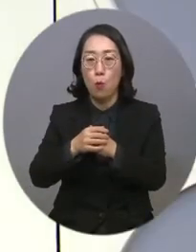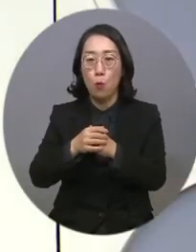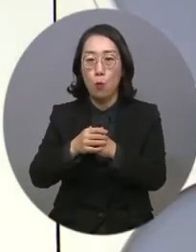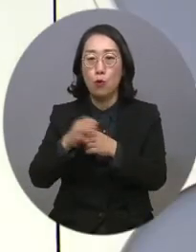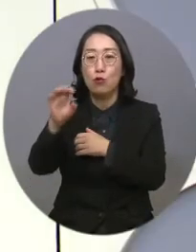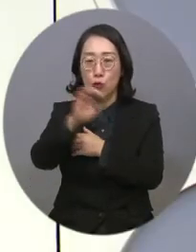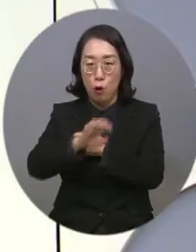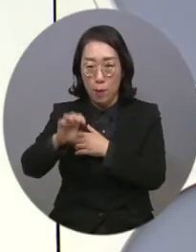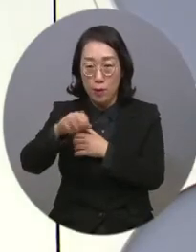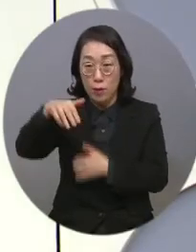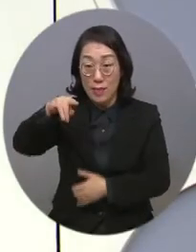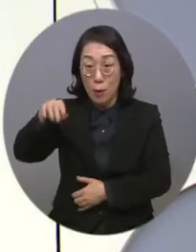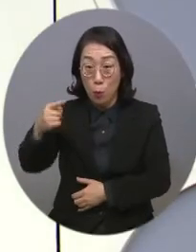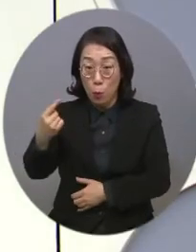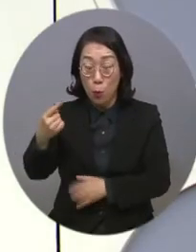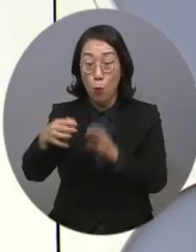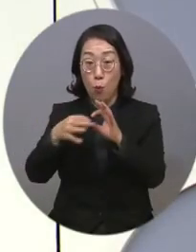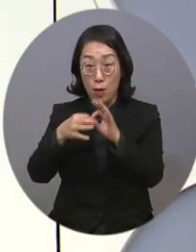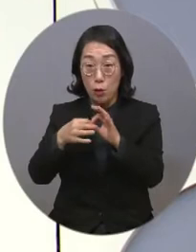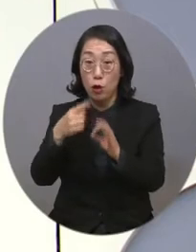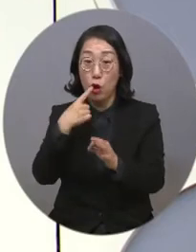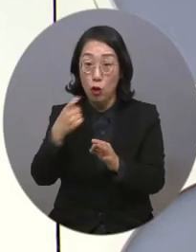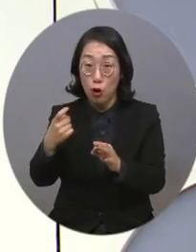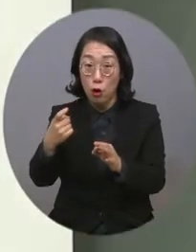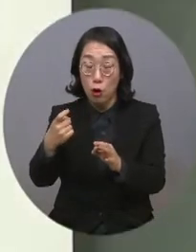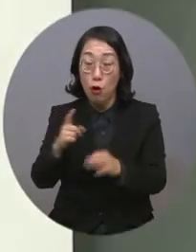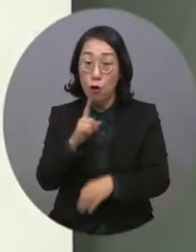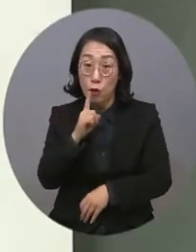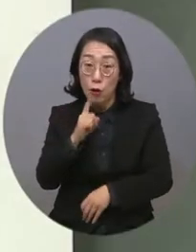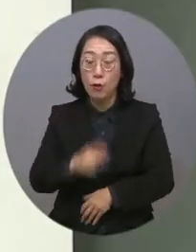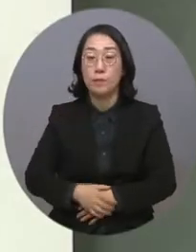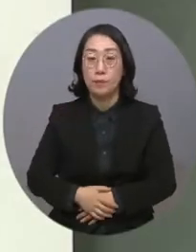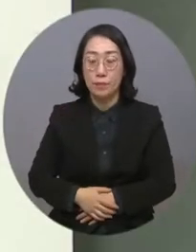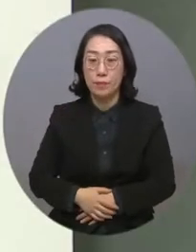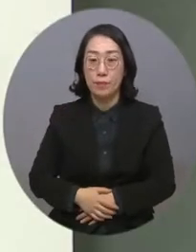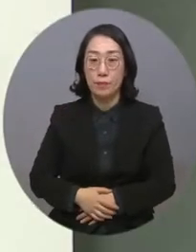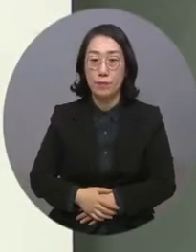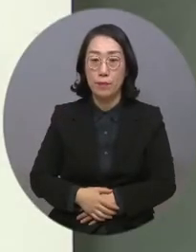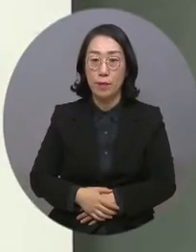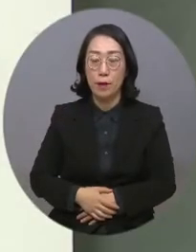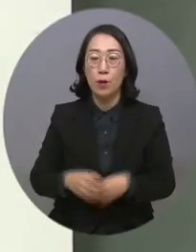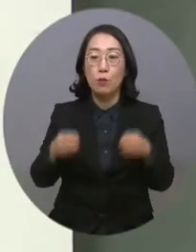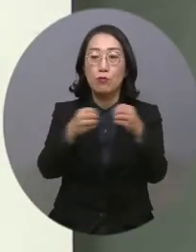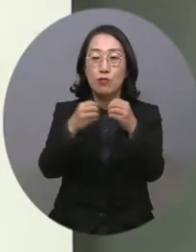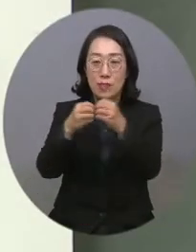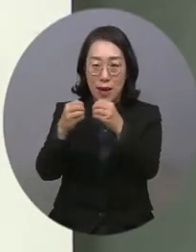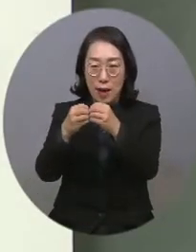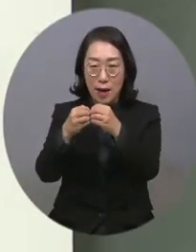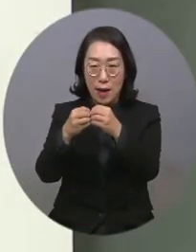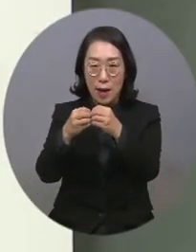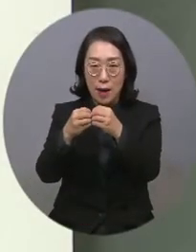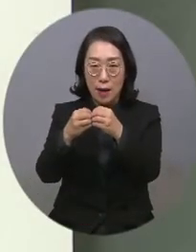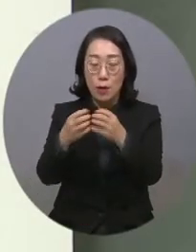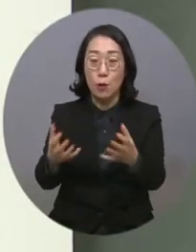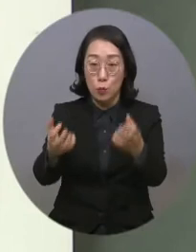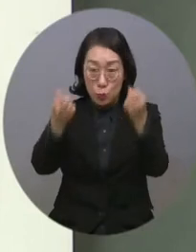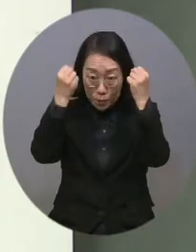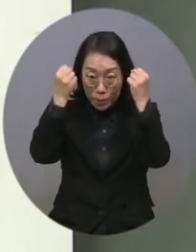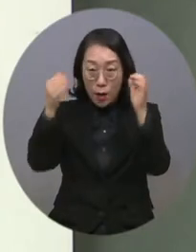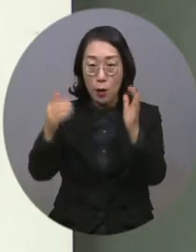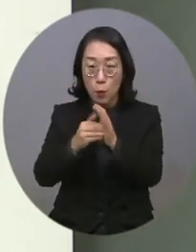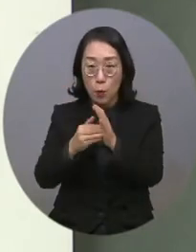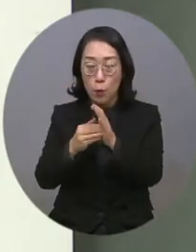체코어학입니까? 체코문학. 예. 체코문학. 체코문학 뭐, 예. 그렇겠죠. 예. 예, 체코문학을 전공하시고 또 귀국을